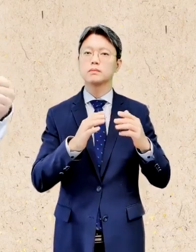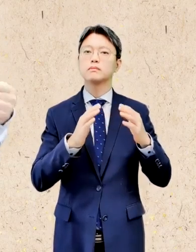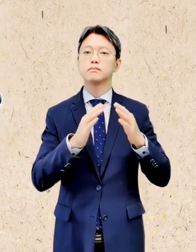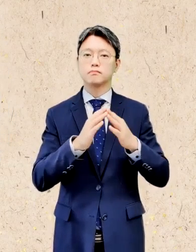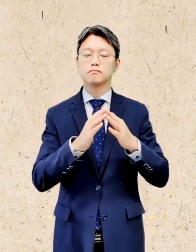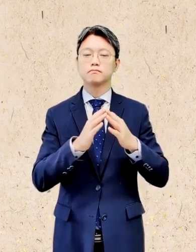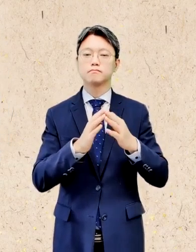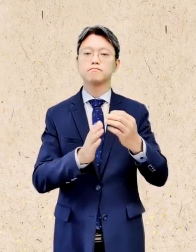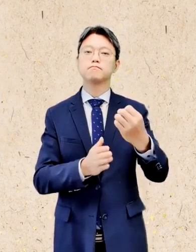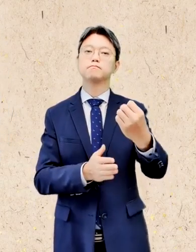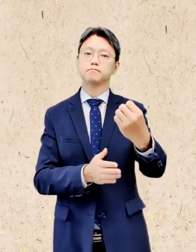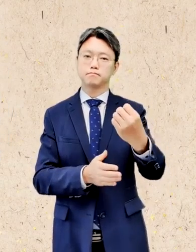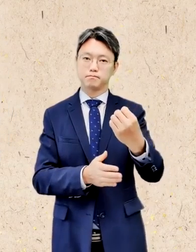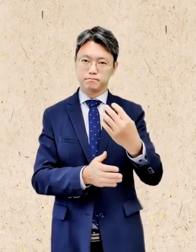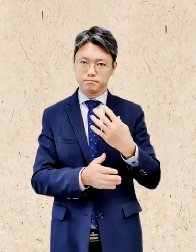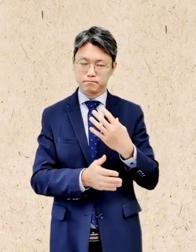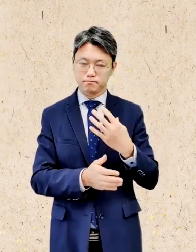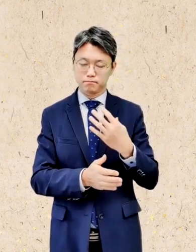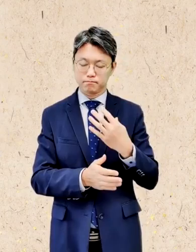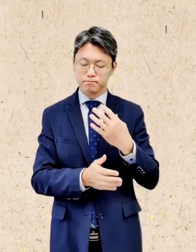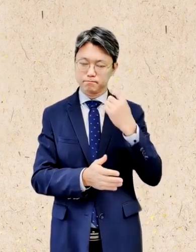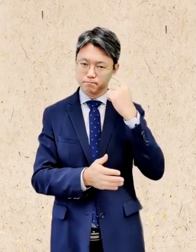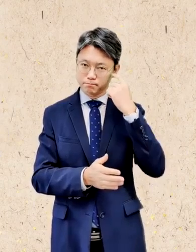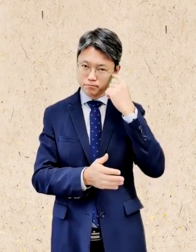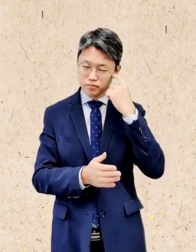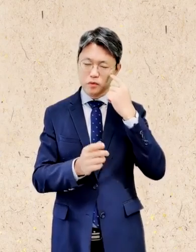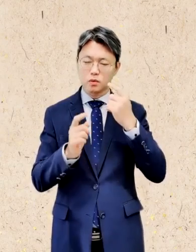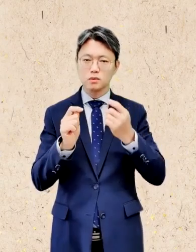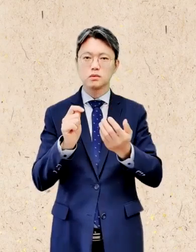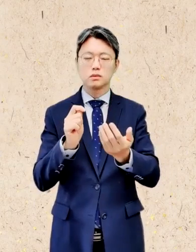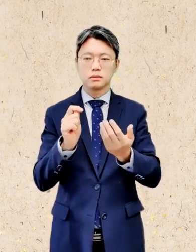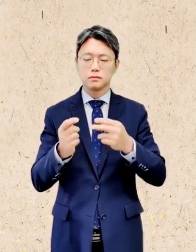메시지로 생생하게 받으며 고린도전서를